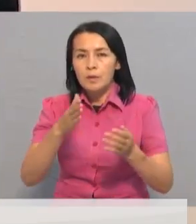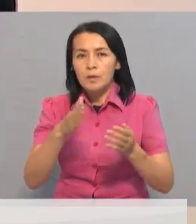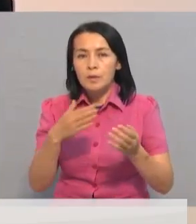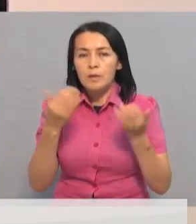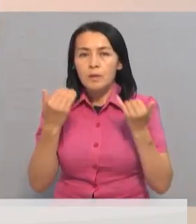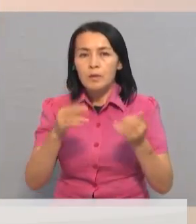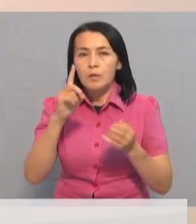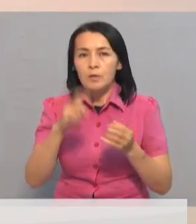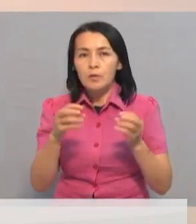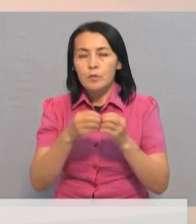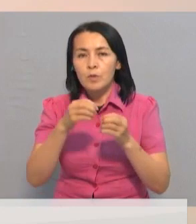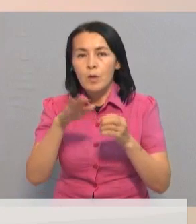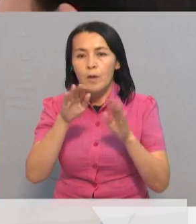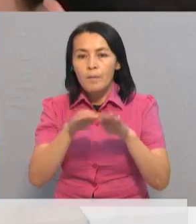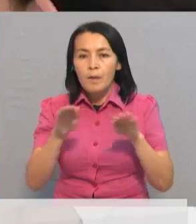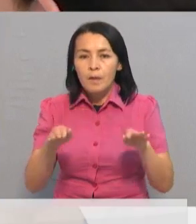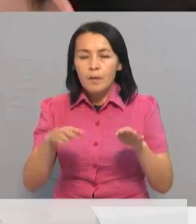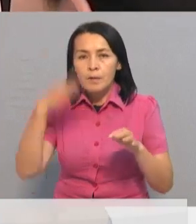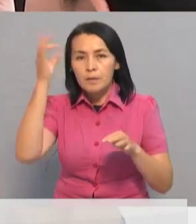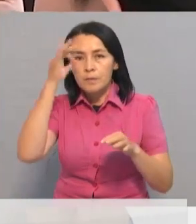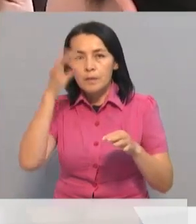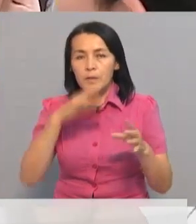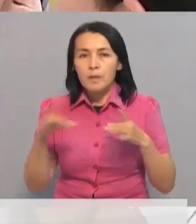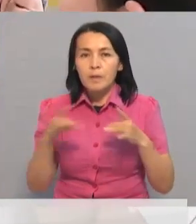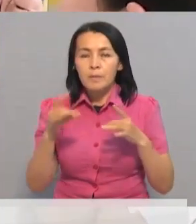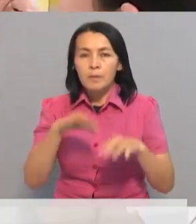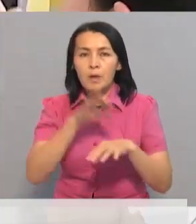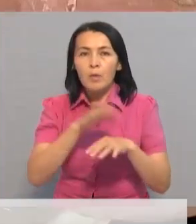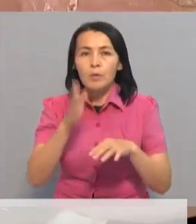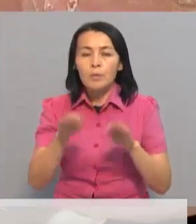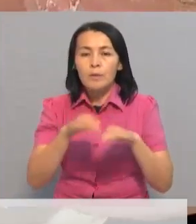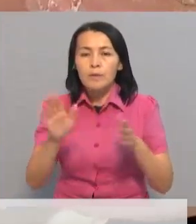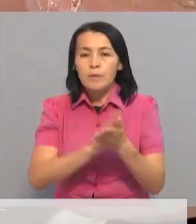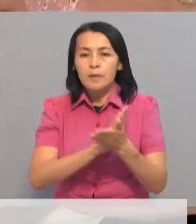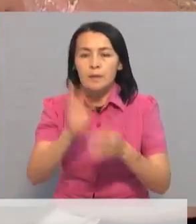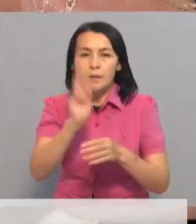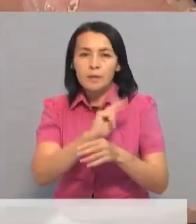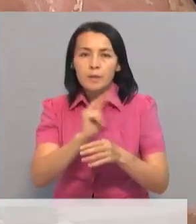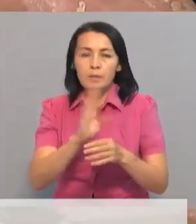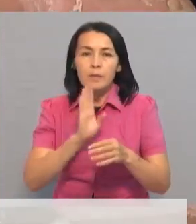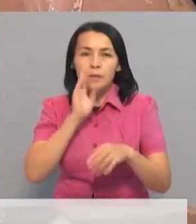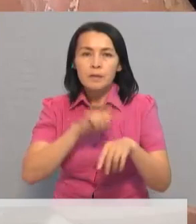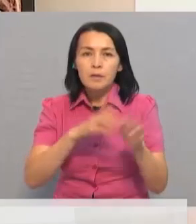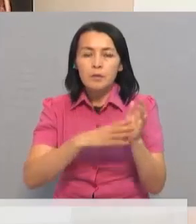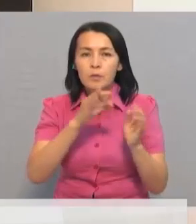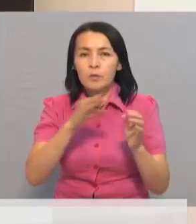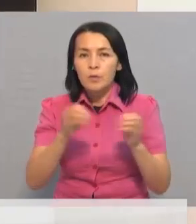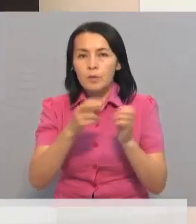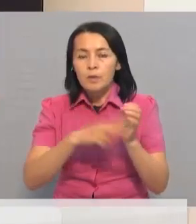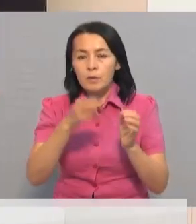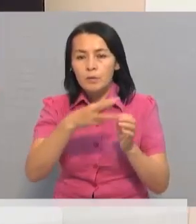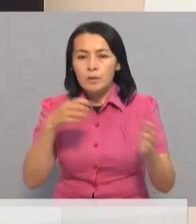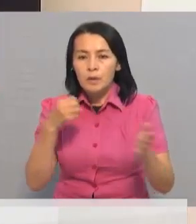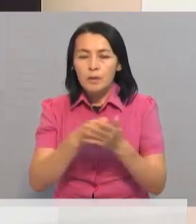стационарлық жағдайда 110 балаға лайықталған. Психоневрологиялық ауытқуы бар бүлдіршіндер тегін ем алады. Таңғы 9:00-ден